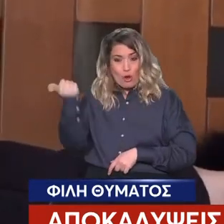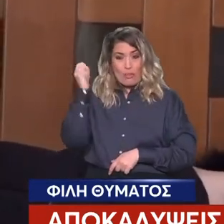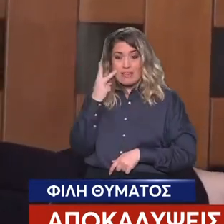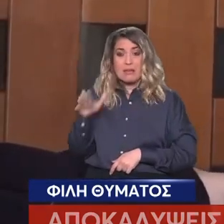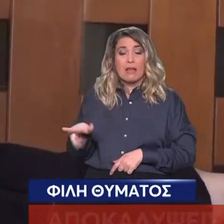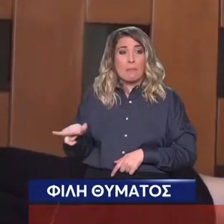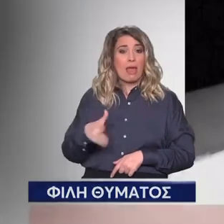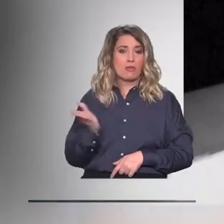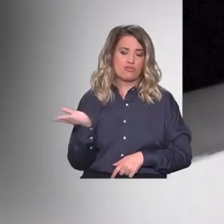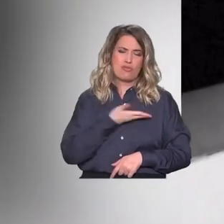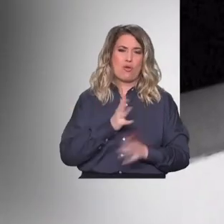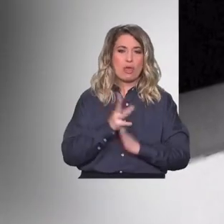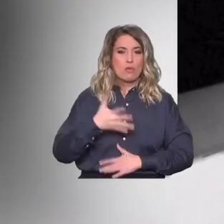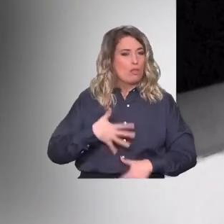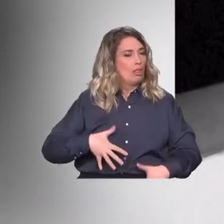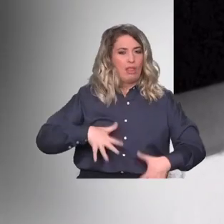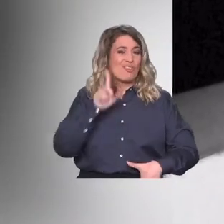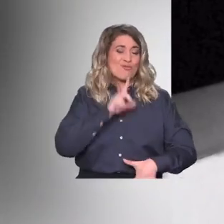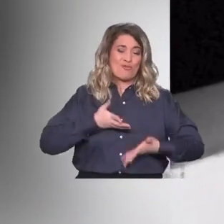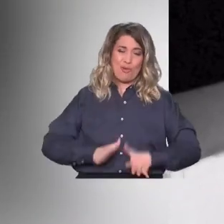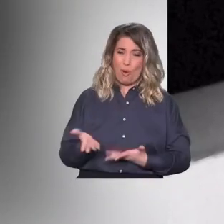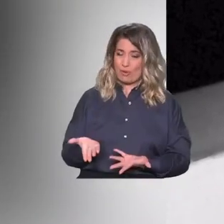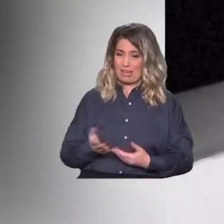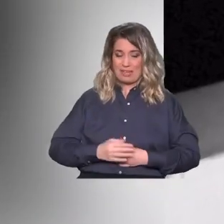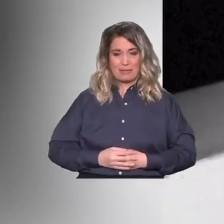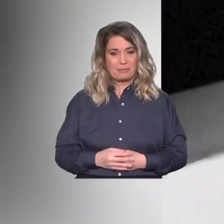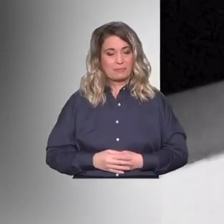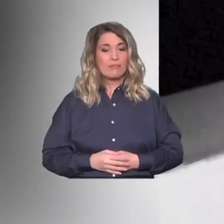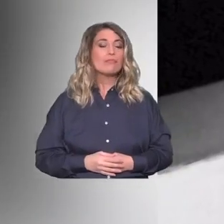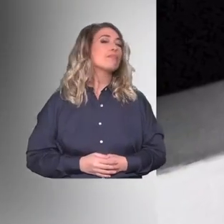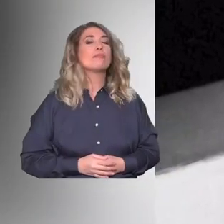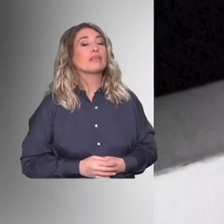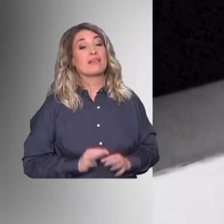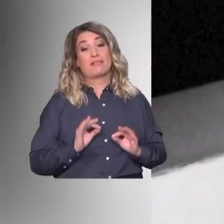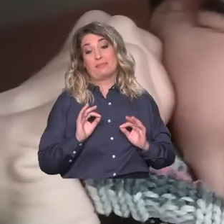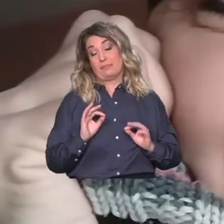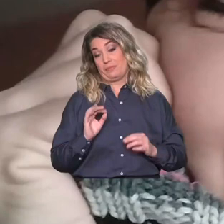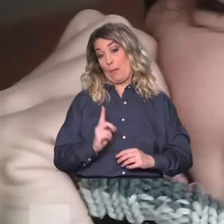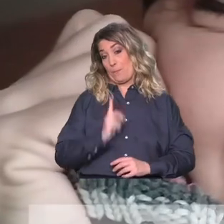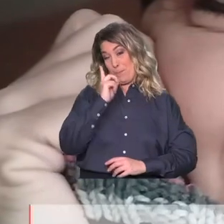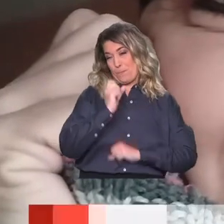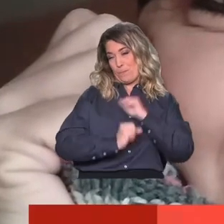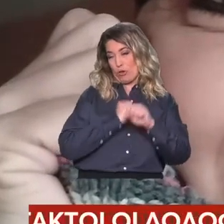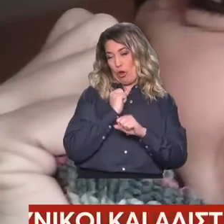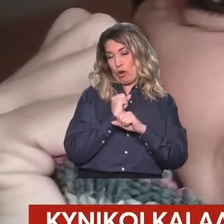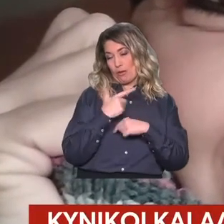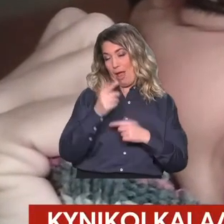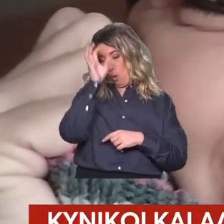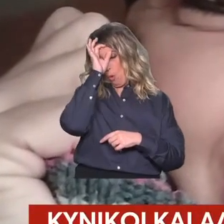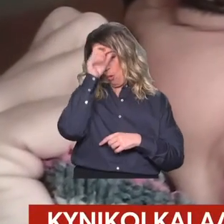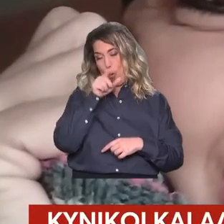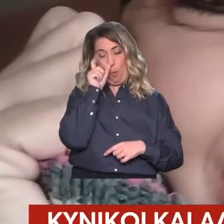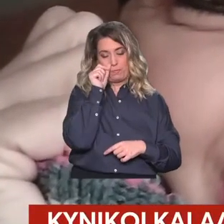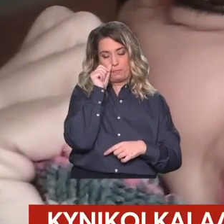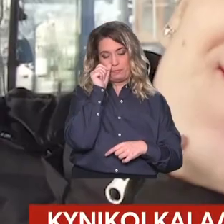Ένα τρομαγμένο παιδί. Από τη μέρα που δηλώθηκε η εξαφάνιση της εγκύου, οι δύο κατηγορούμενοι βρίσκονταν διαρκώς υπό παρακολούθηση. Ο εντοπισμός του